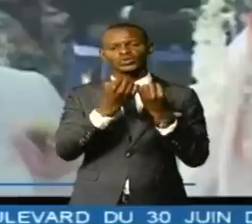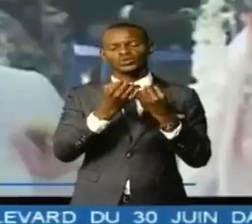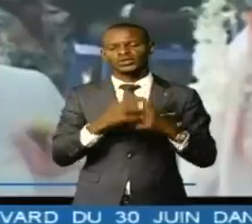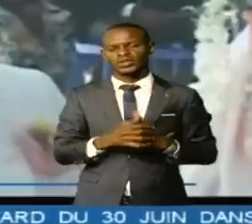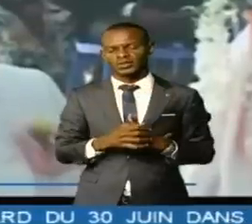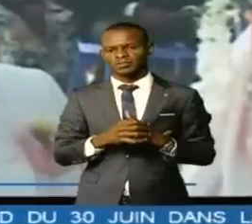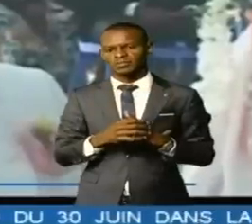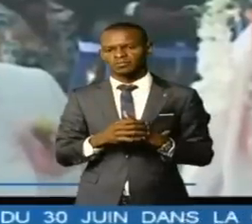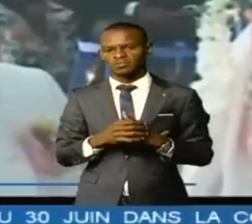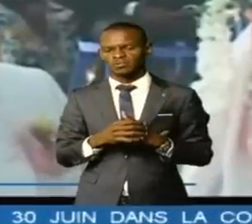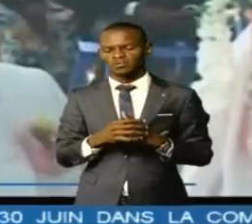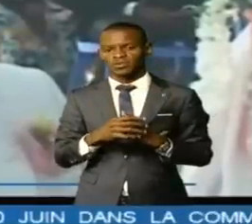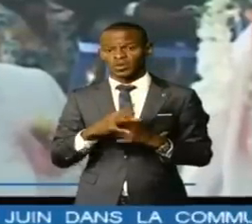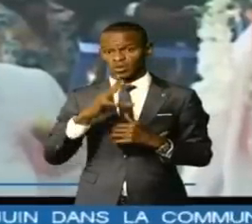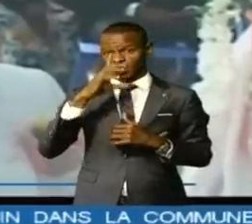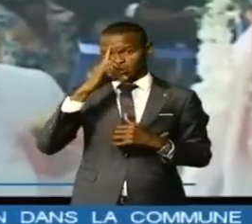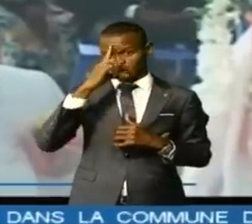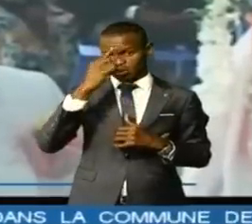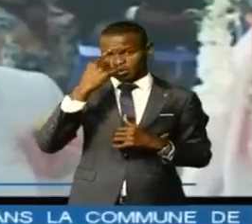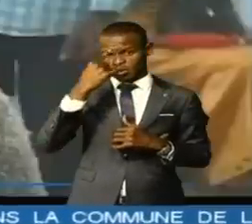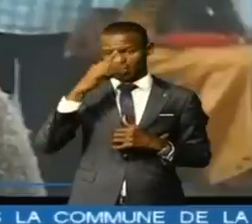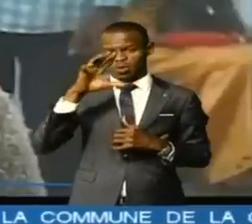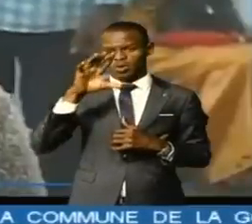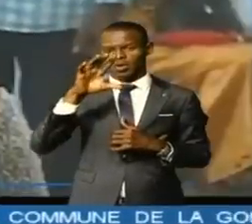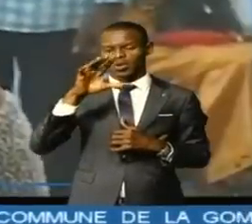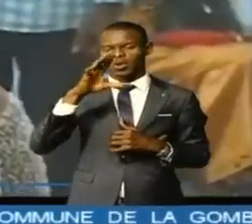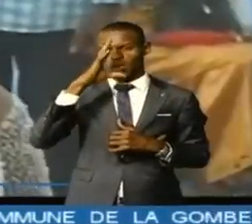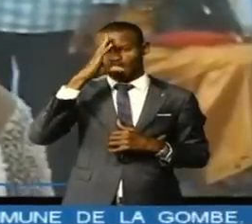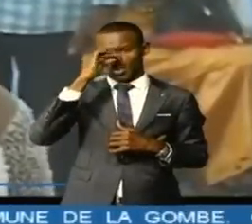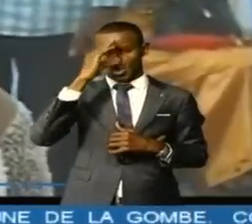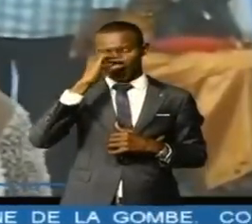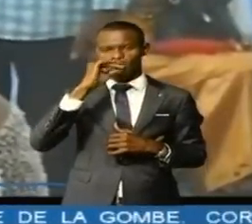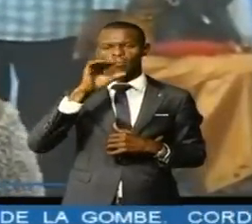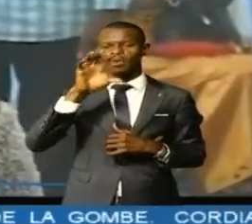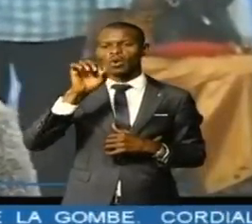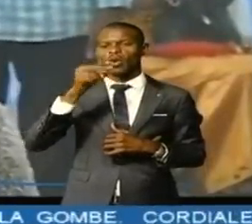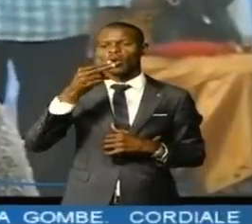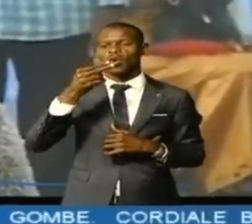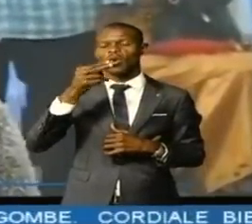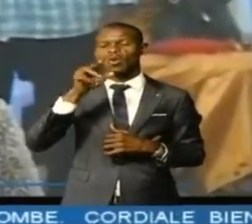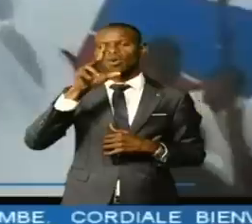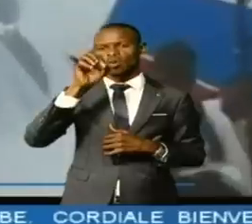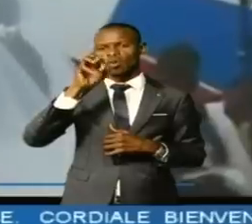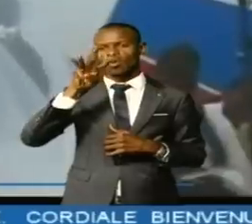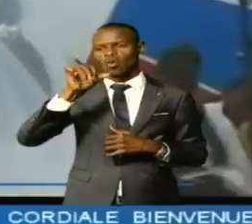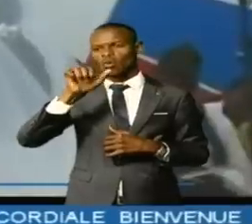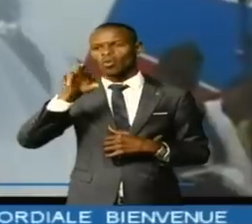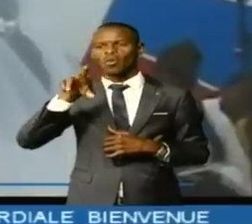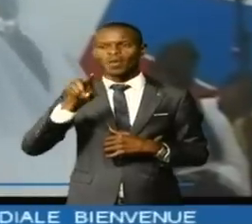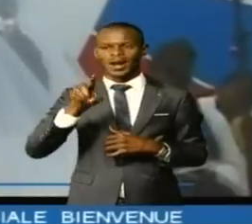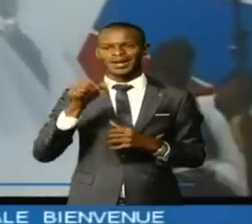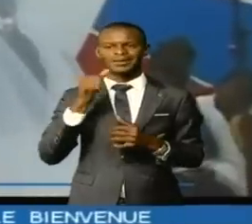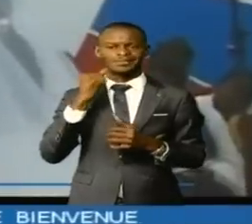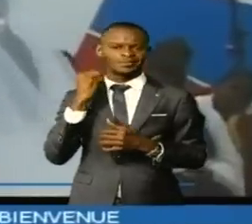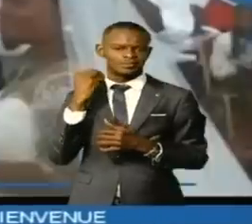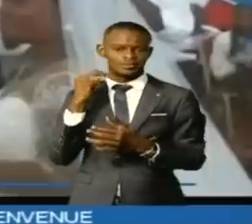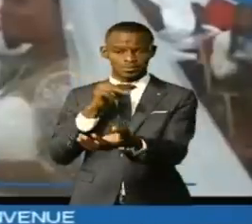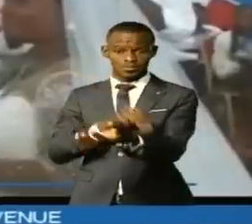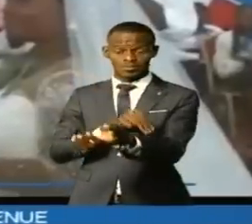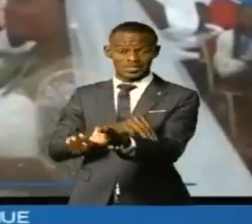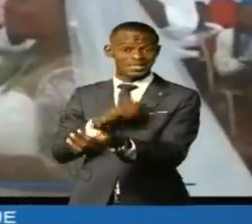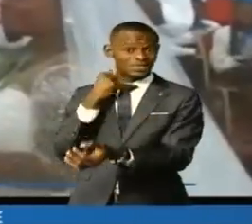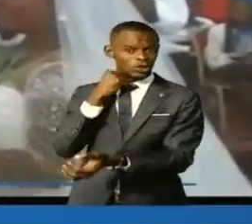civil, Owar Mbongi, médecin de son état, et Clémence Mamoko Longen se sont fait le devoir de se présenter devant